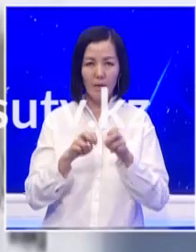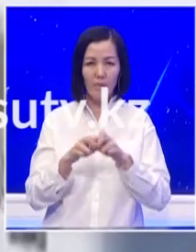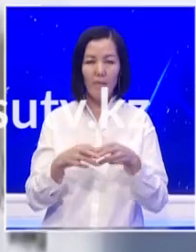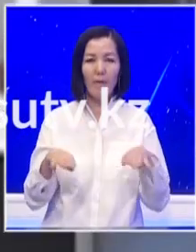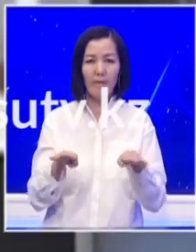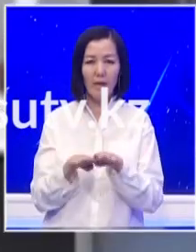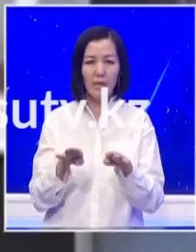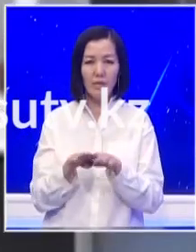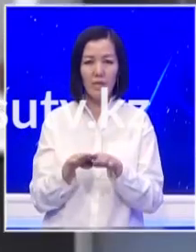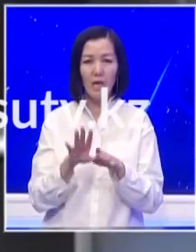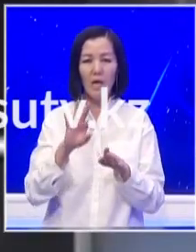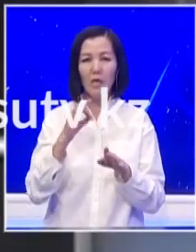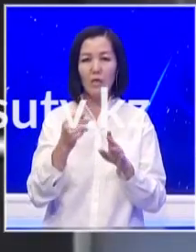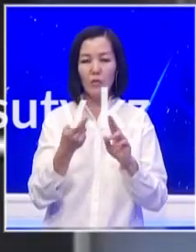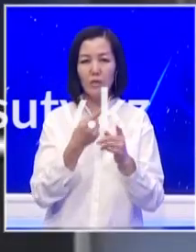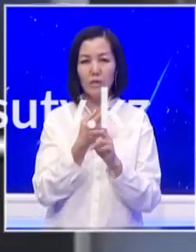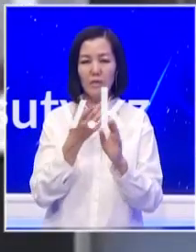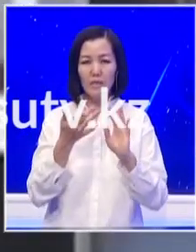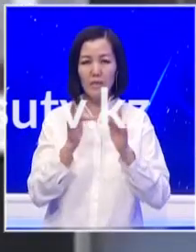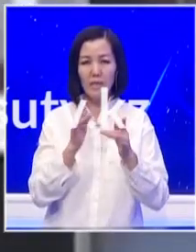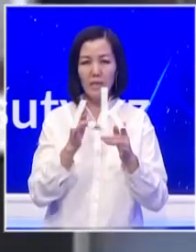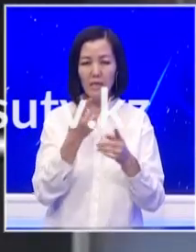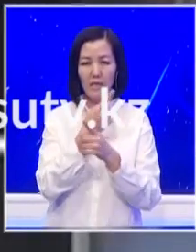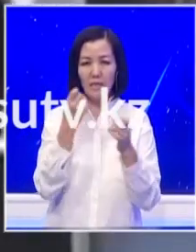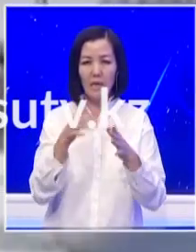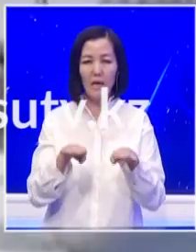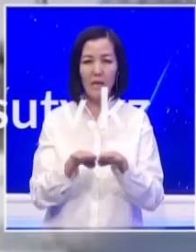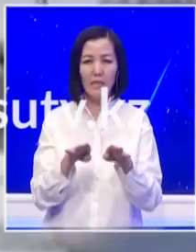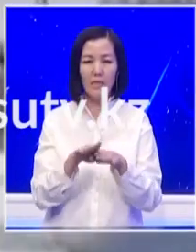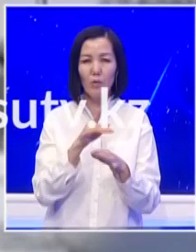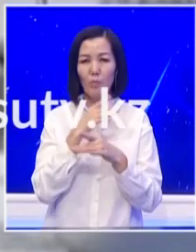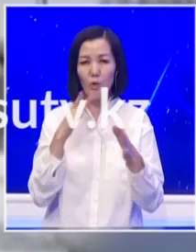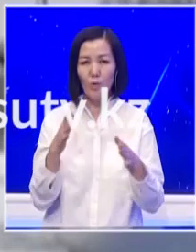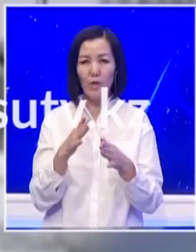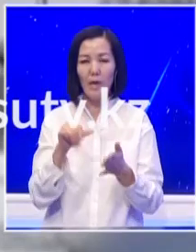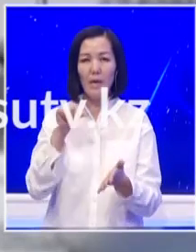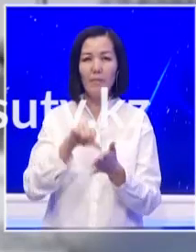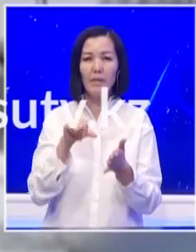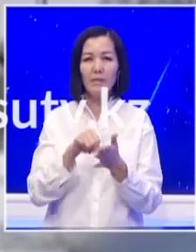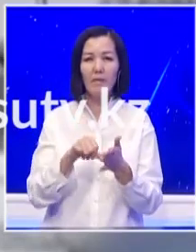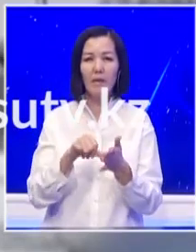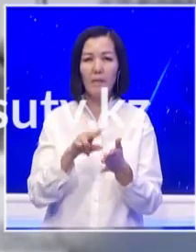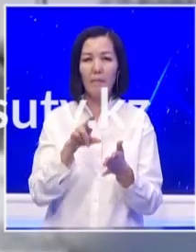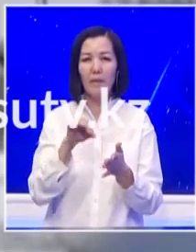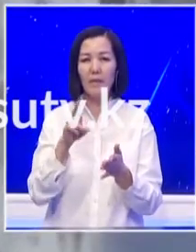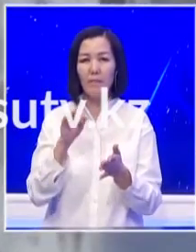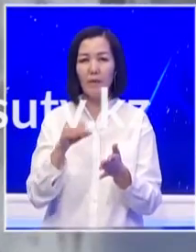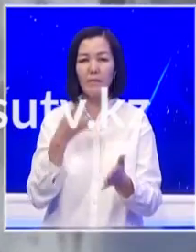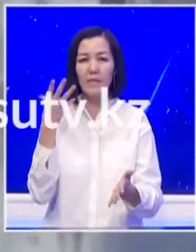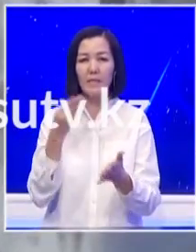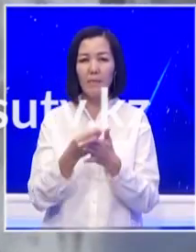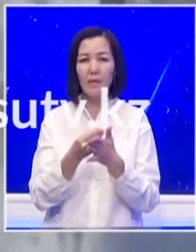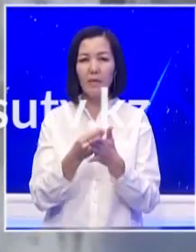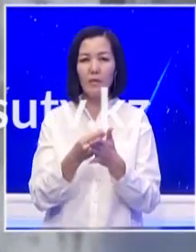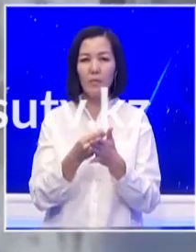по комментариям, в соцсетях подобных случаев сотни. Ранее сообщалось, что представители одного из петропавловских бюро заплатили